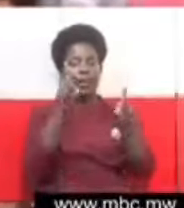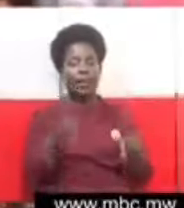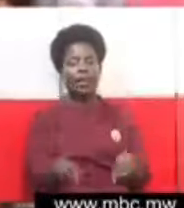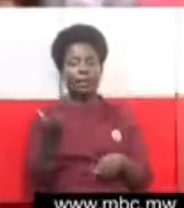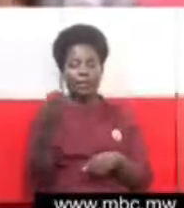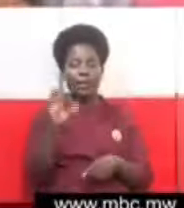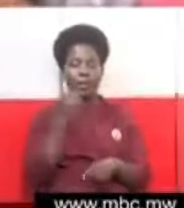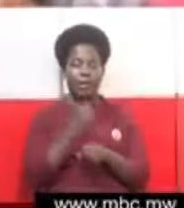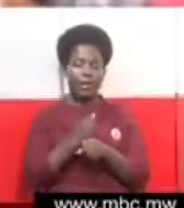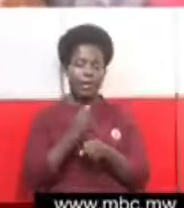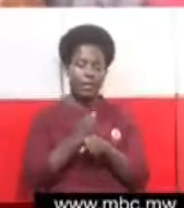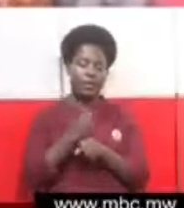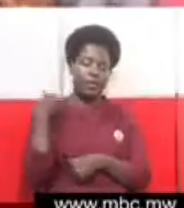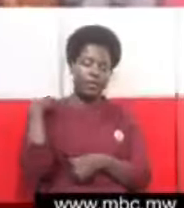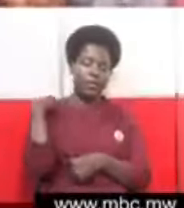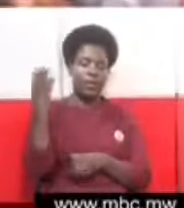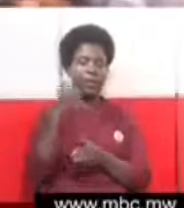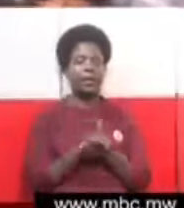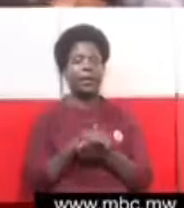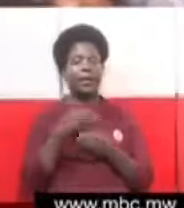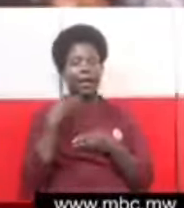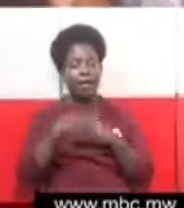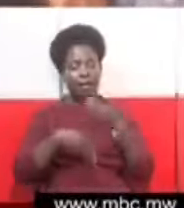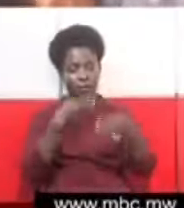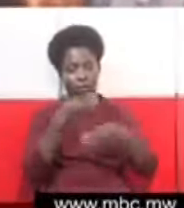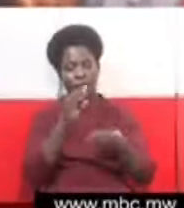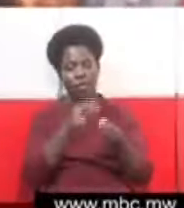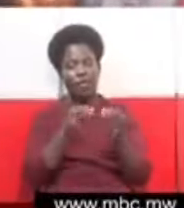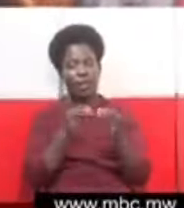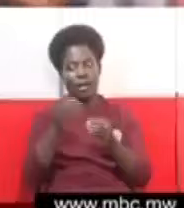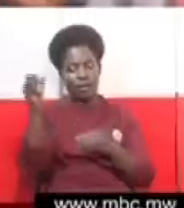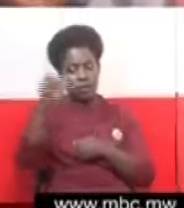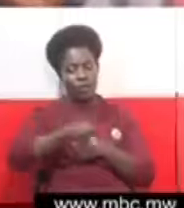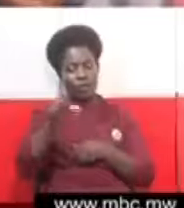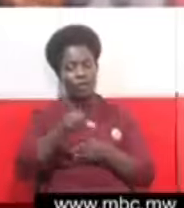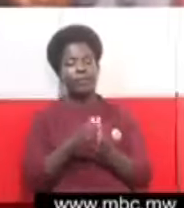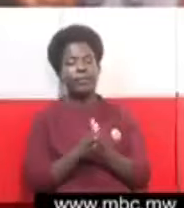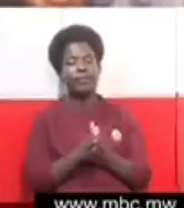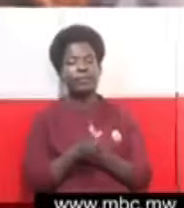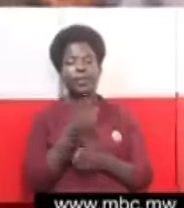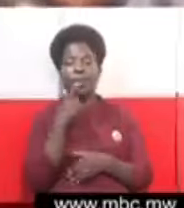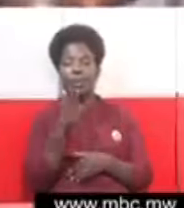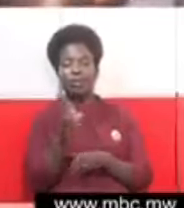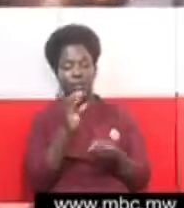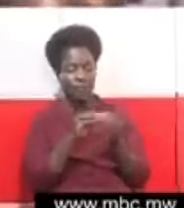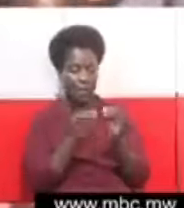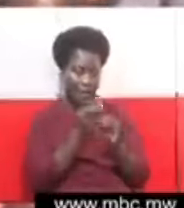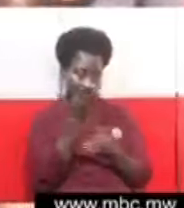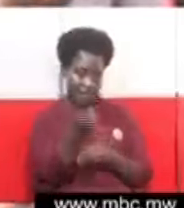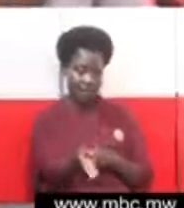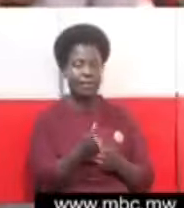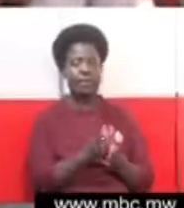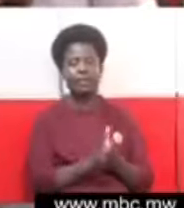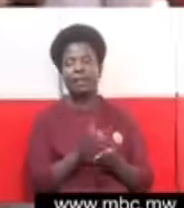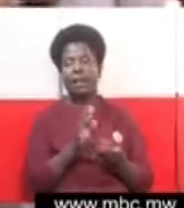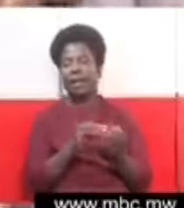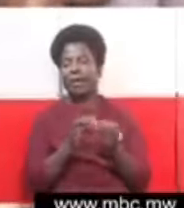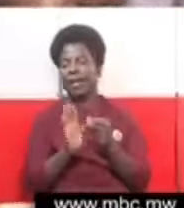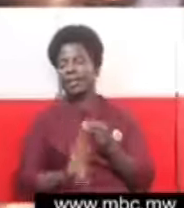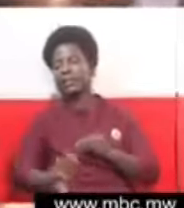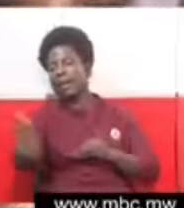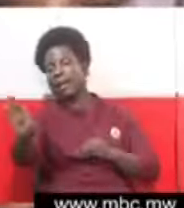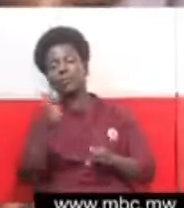ntchito mboma anazolowera kuchita zoipa kwambiri. Kuwatuma kuti pangani izi amango khalira